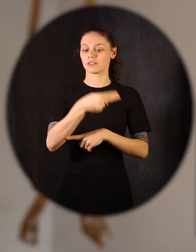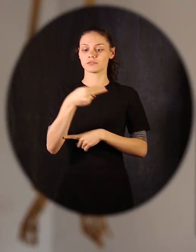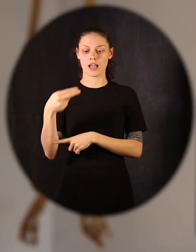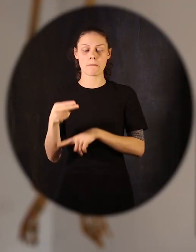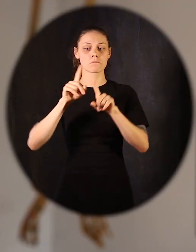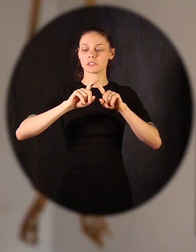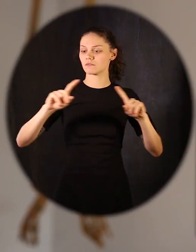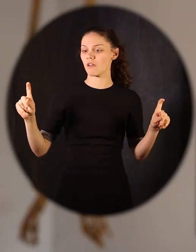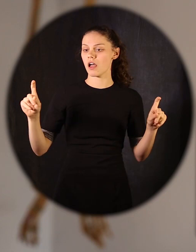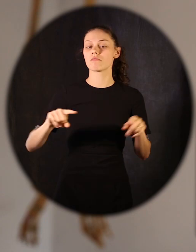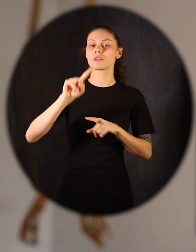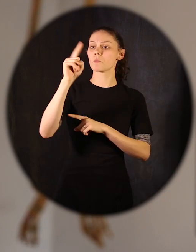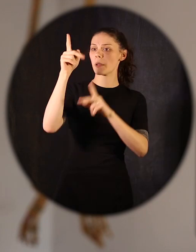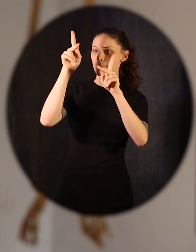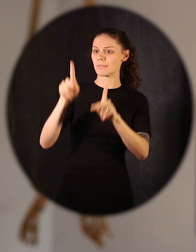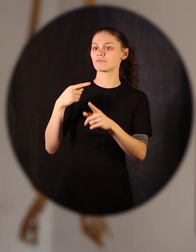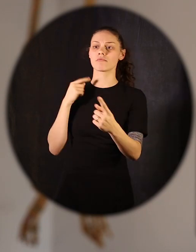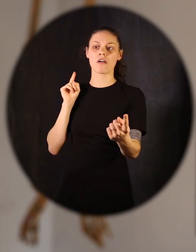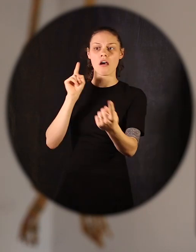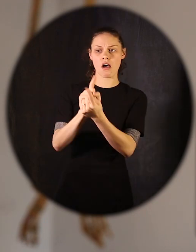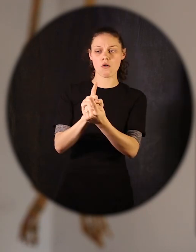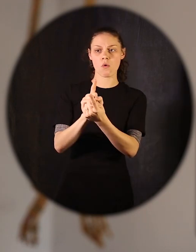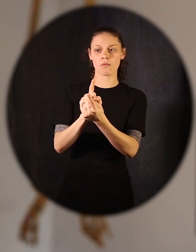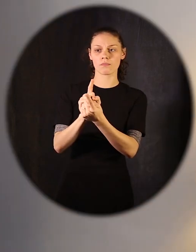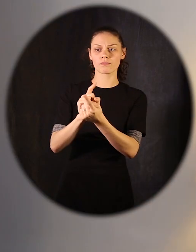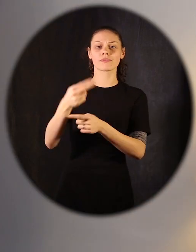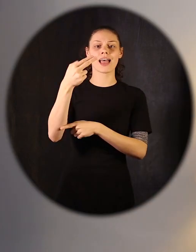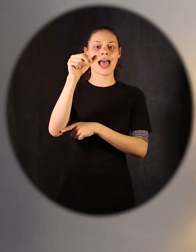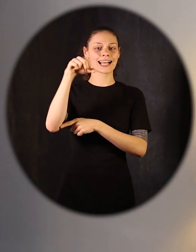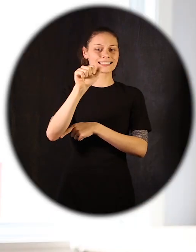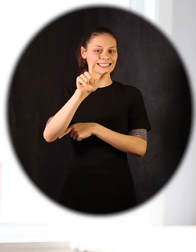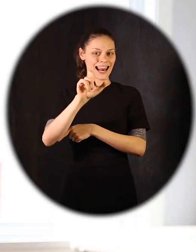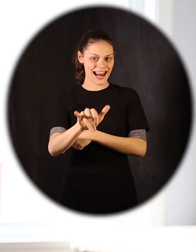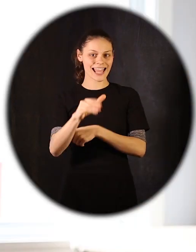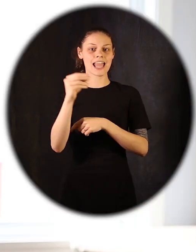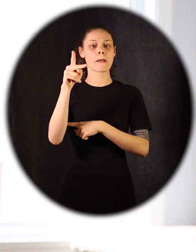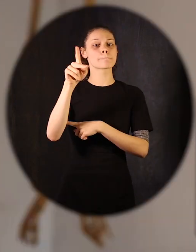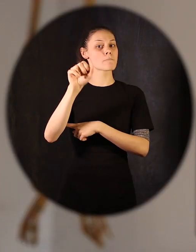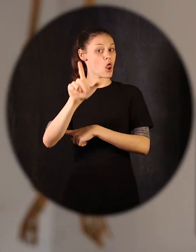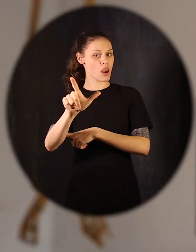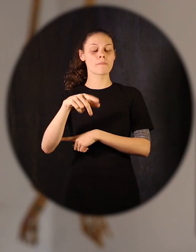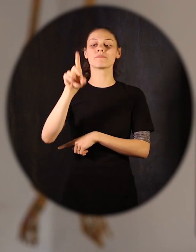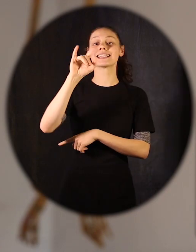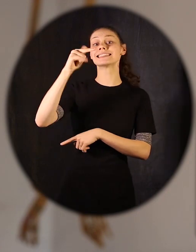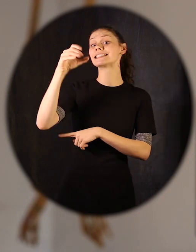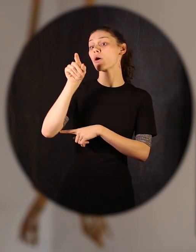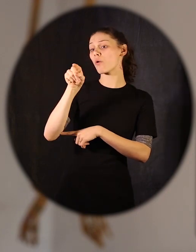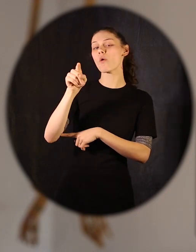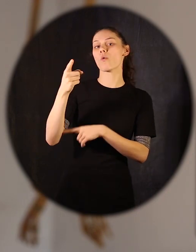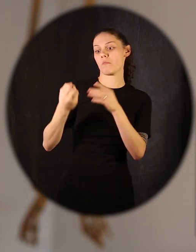handicaps différents. Donc, la première personne que j'ai rencontrée, c'était Ainsley Epard. Diego, c'est notre